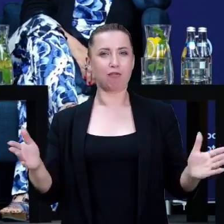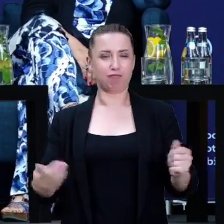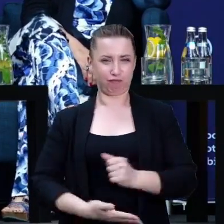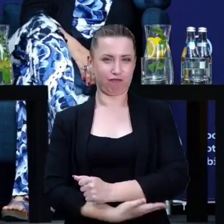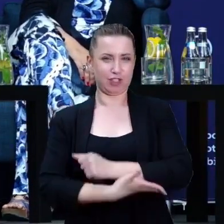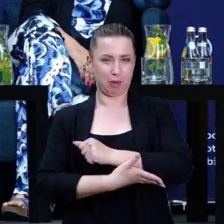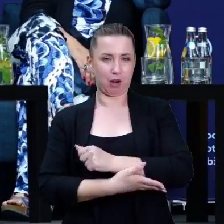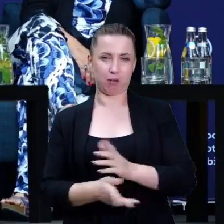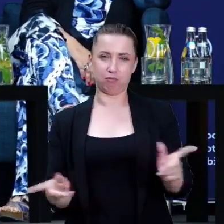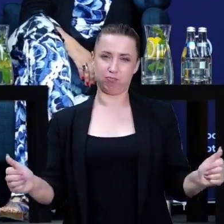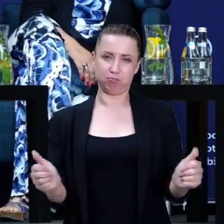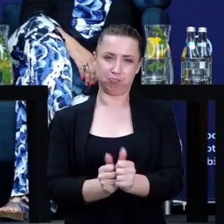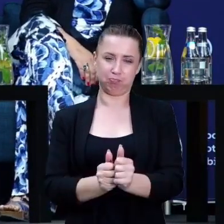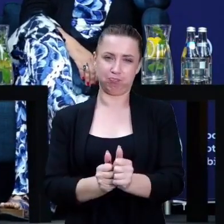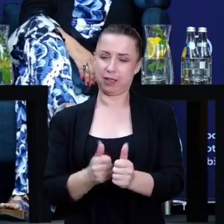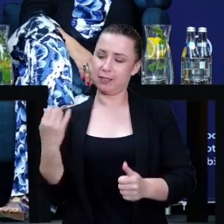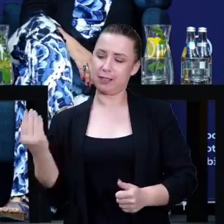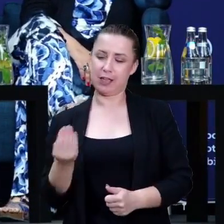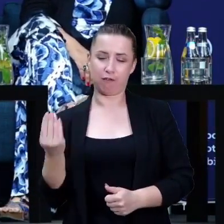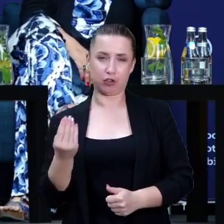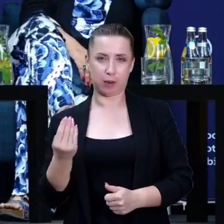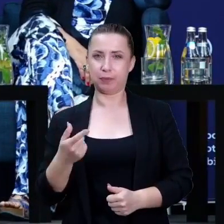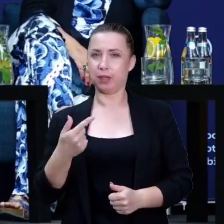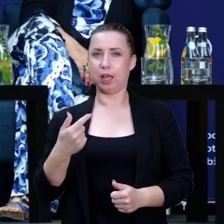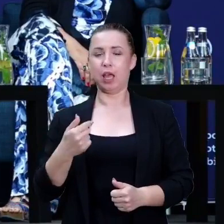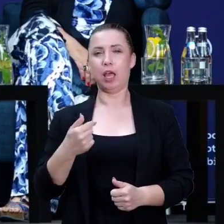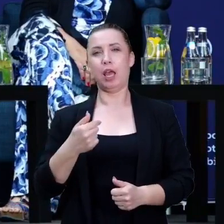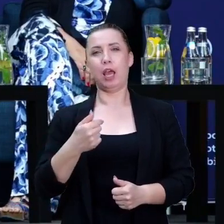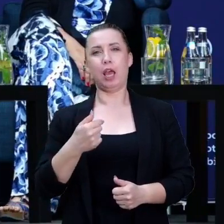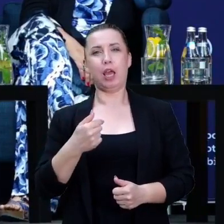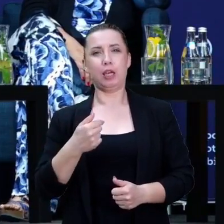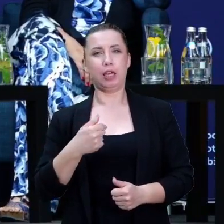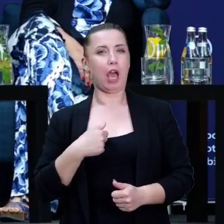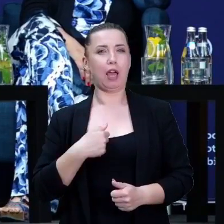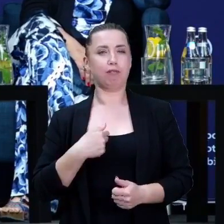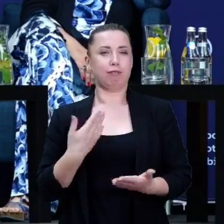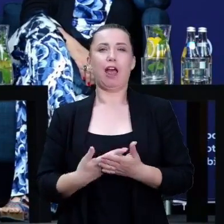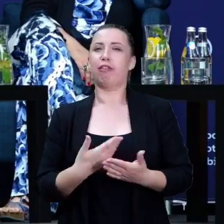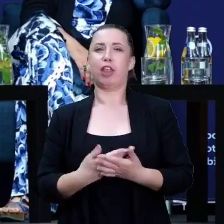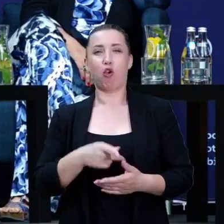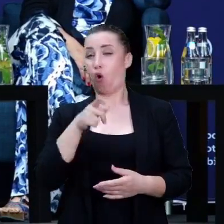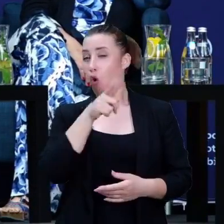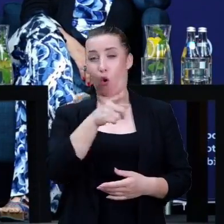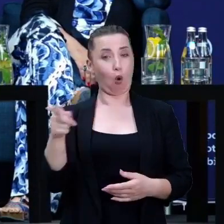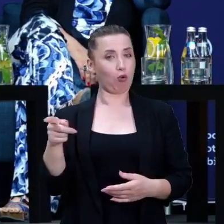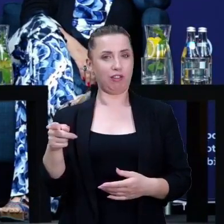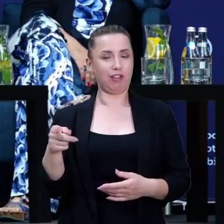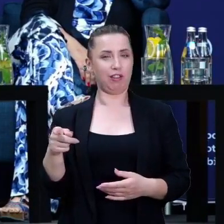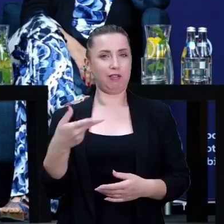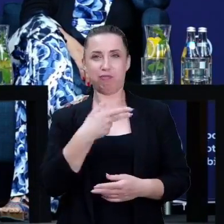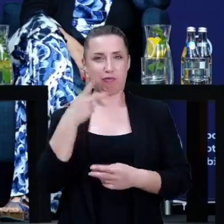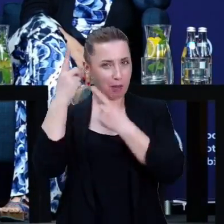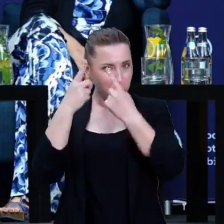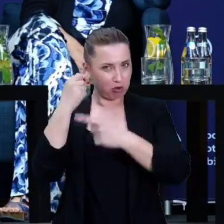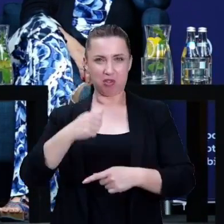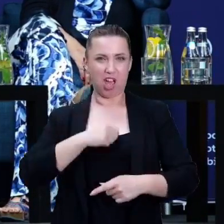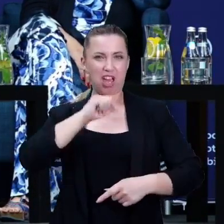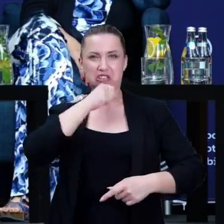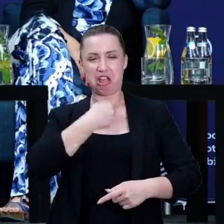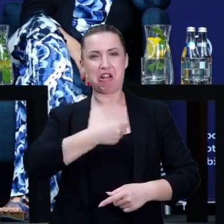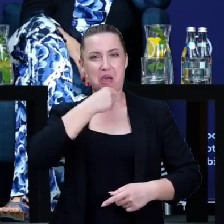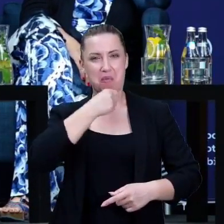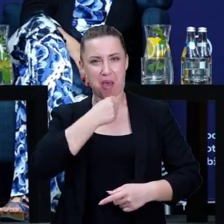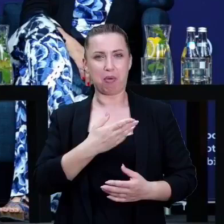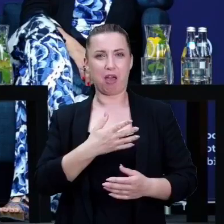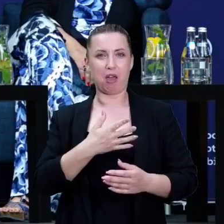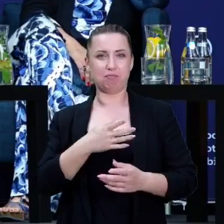sojuszniczką otwartą, myślę, że zdjęłam z siebie to odium, prawda, staruszki, która im zagraża.